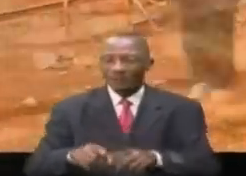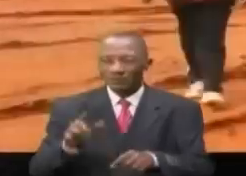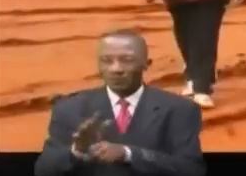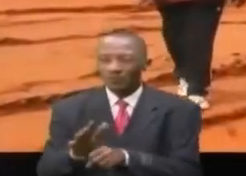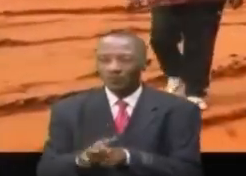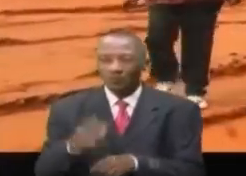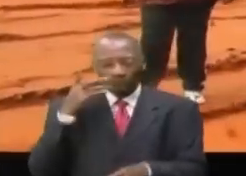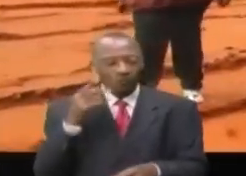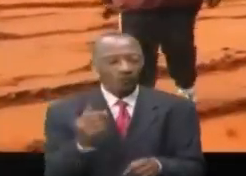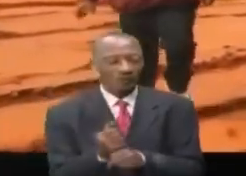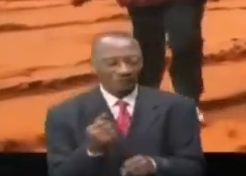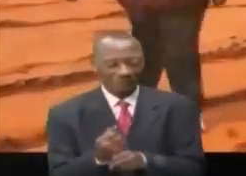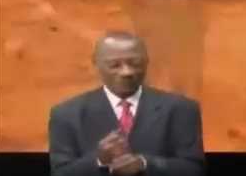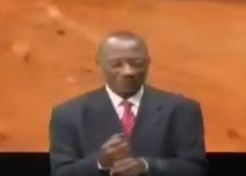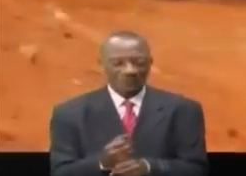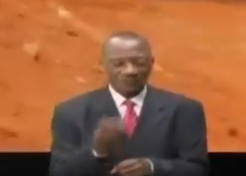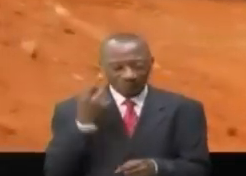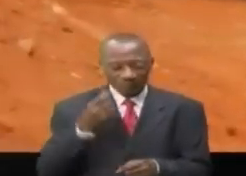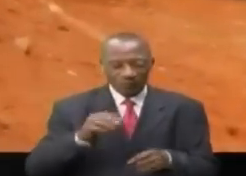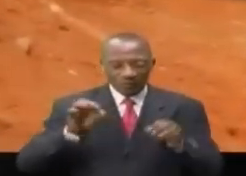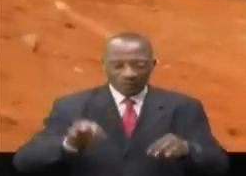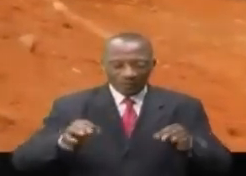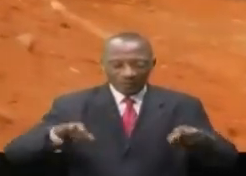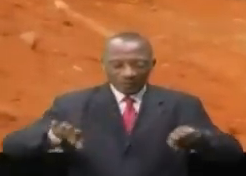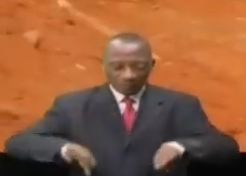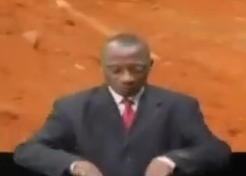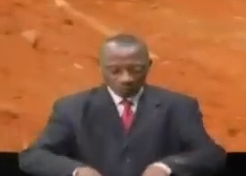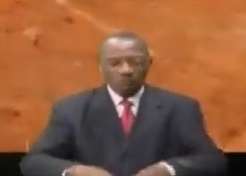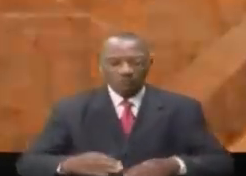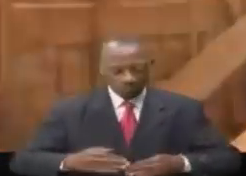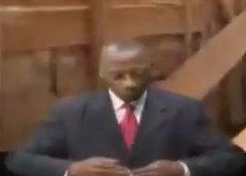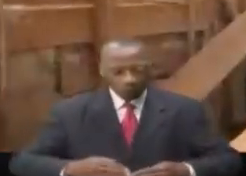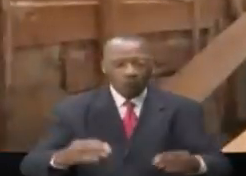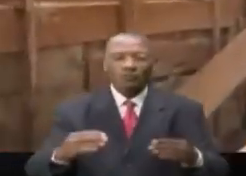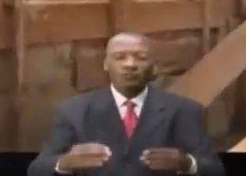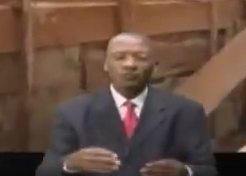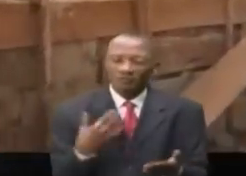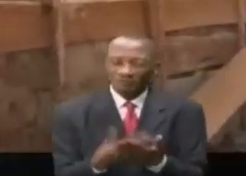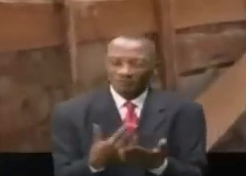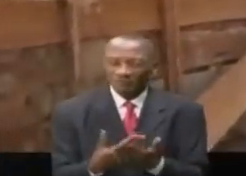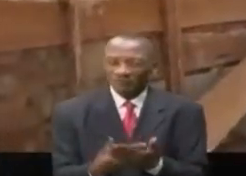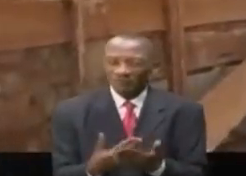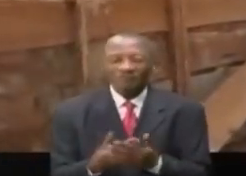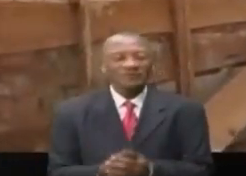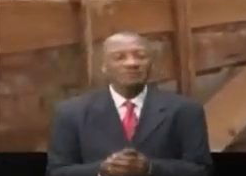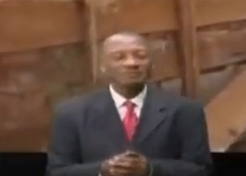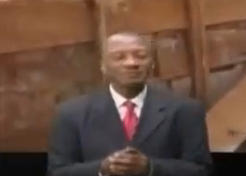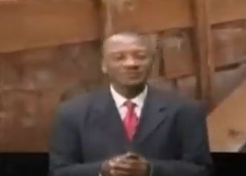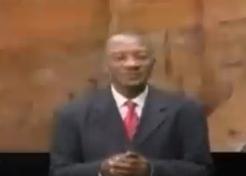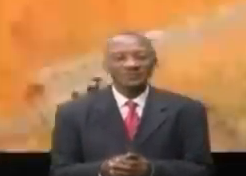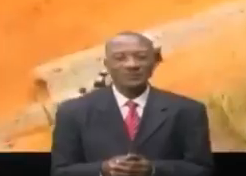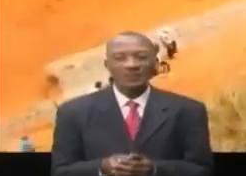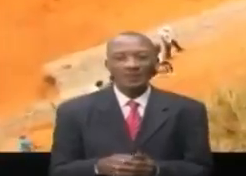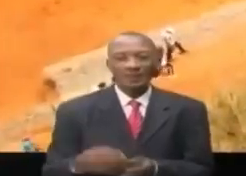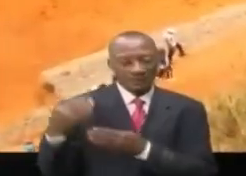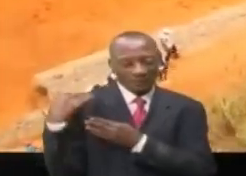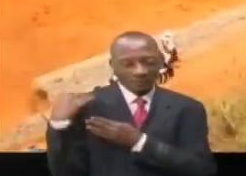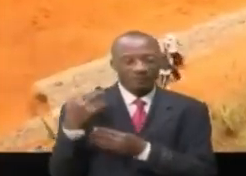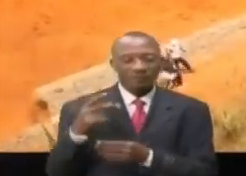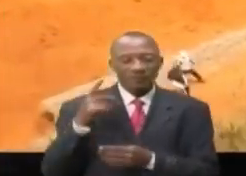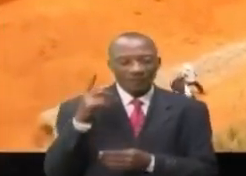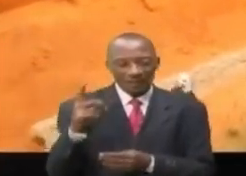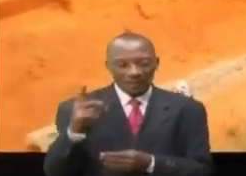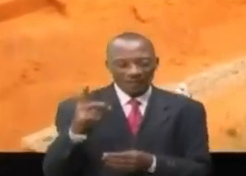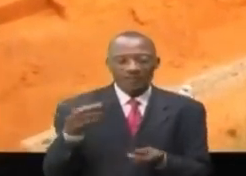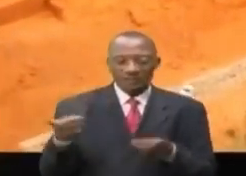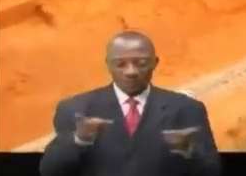les travaux de lutte anti-érosive se déroulent à pas de géant sous la coordination de l'ingénieur Titi Côté, directeur